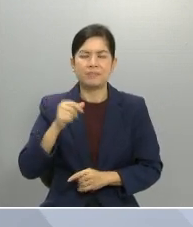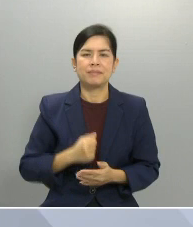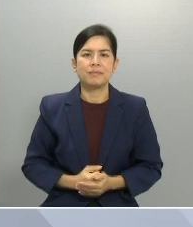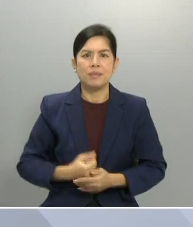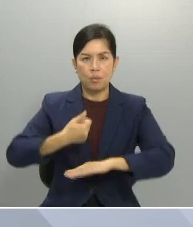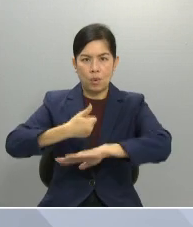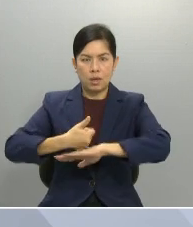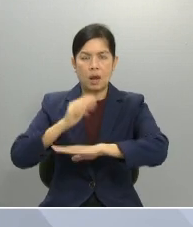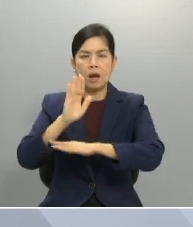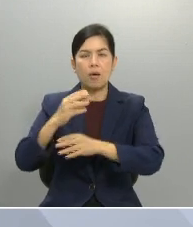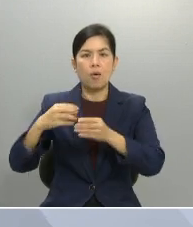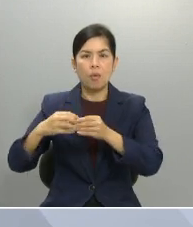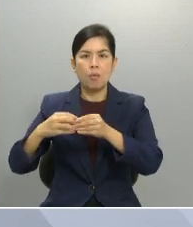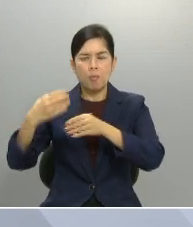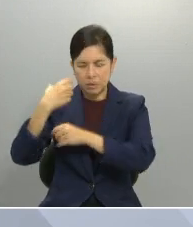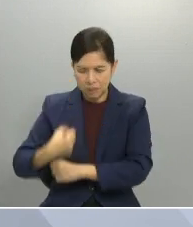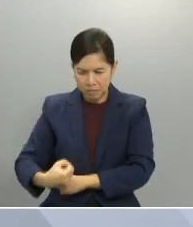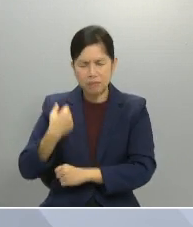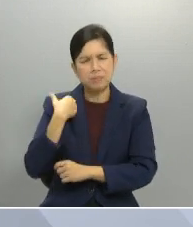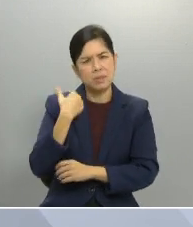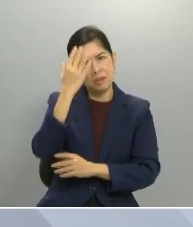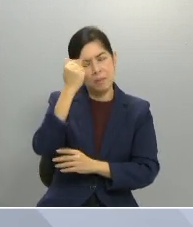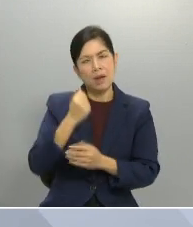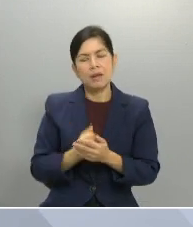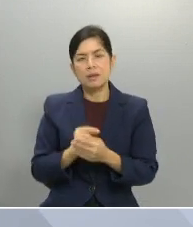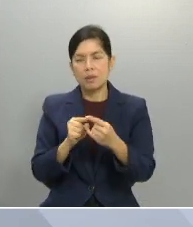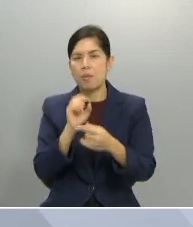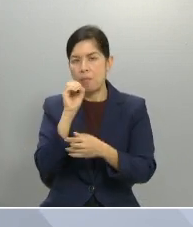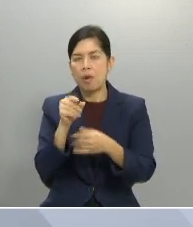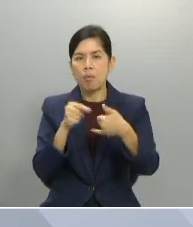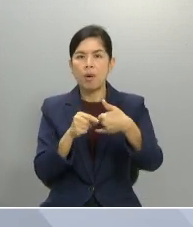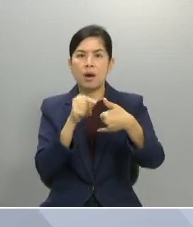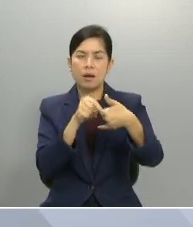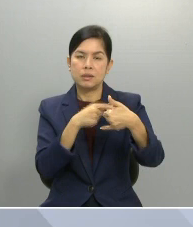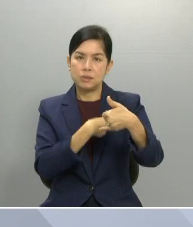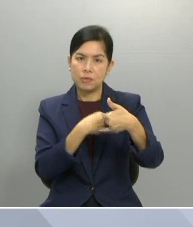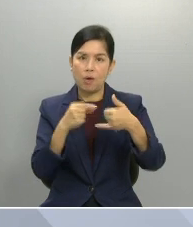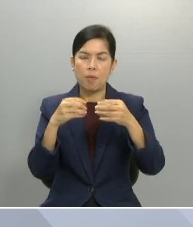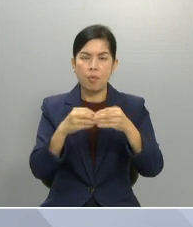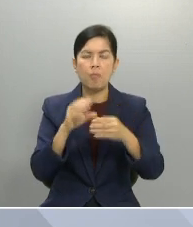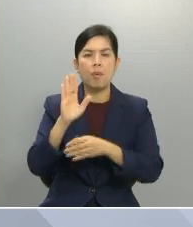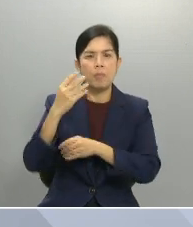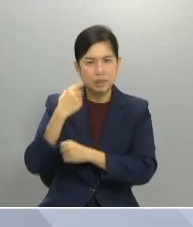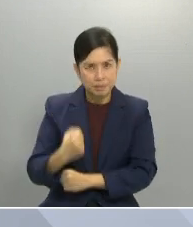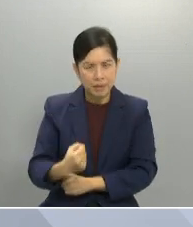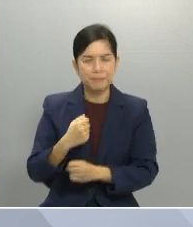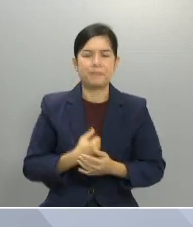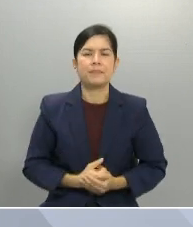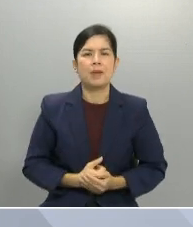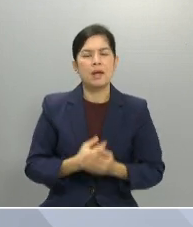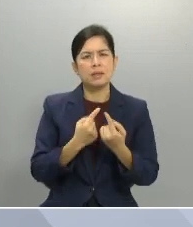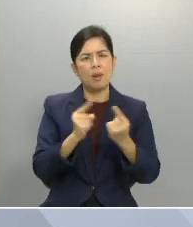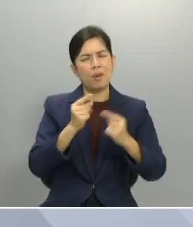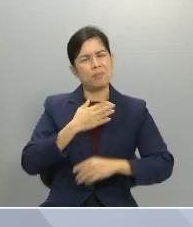พรรคประชาธิปัตย์เหตุผลที่เลือกก็เพราะว่าชื่นชอบผลงานที่ผ่านมาและชื่นชอบประชาธิปัตย์และที่ผมแปลกใจอยู่นิดนึง